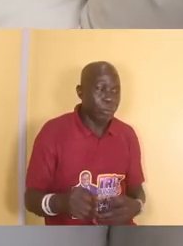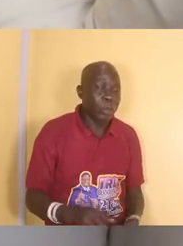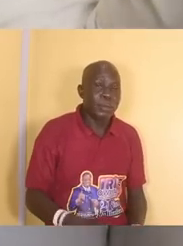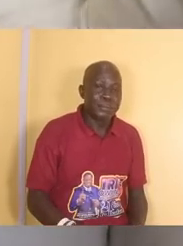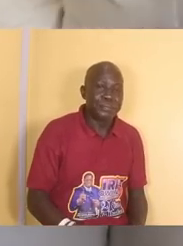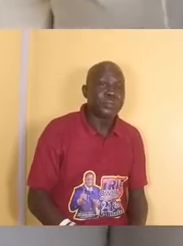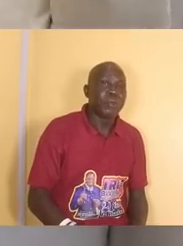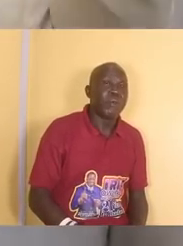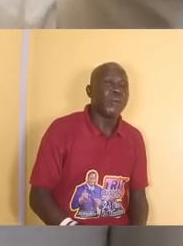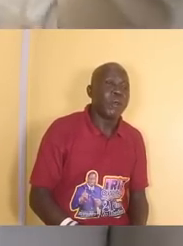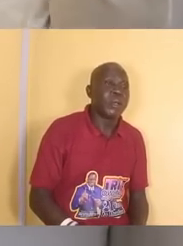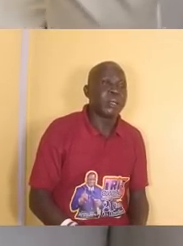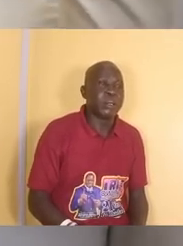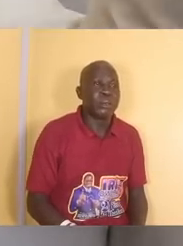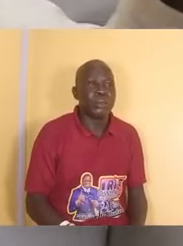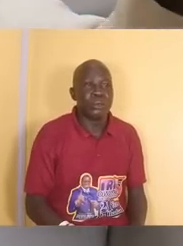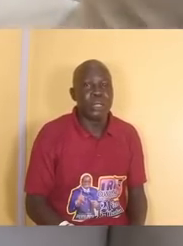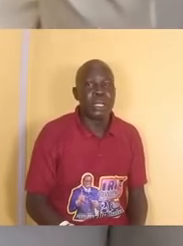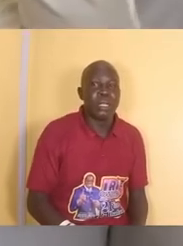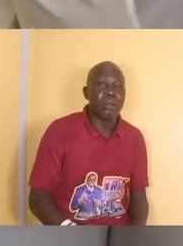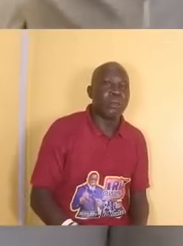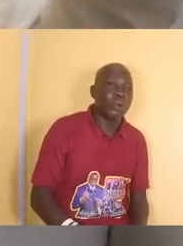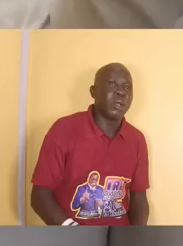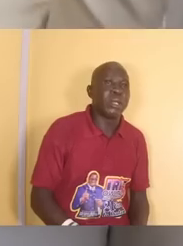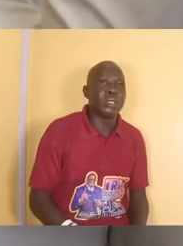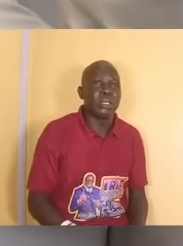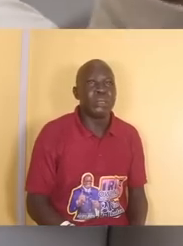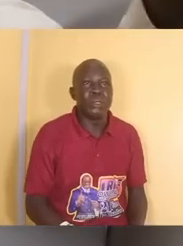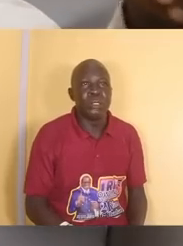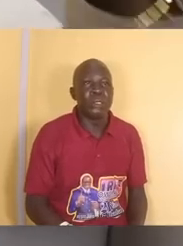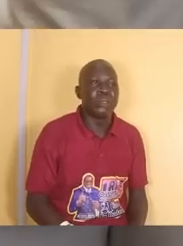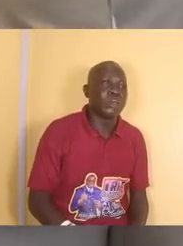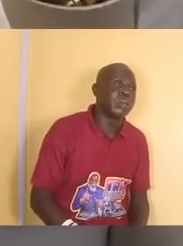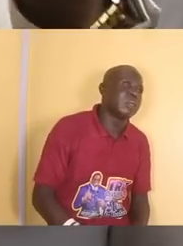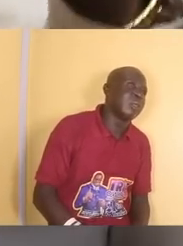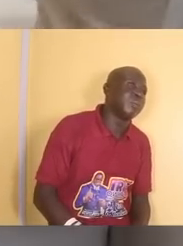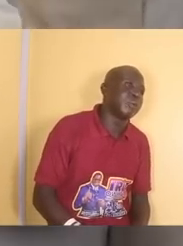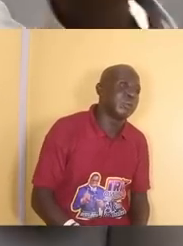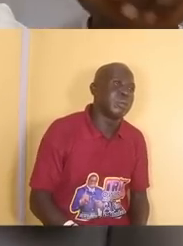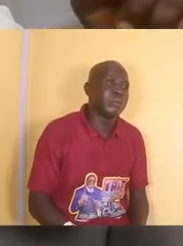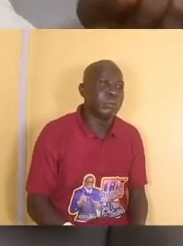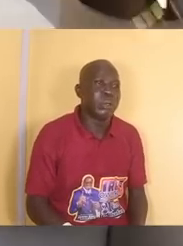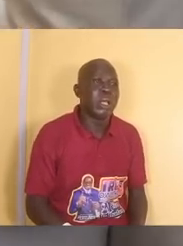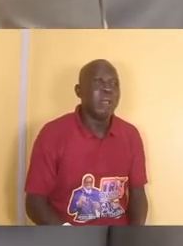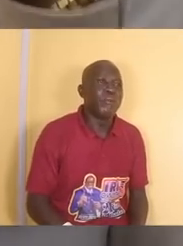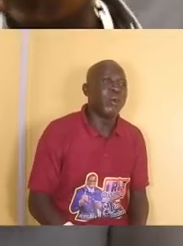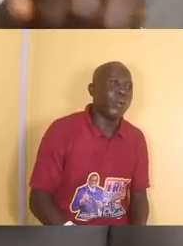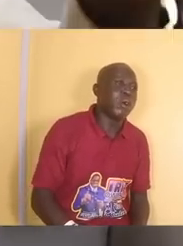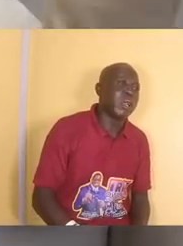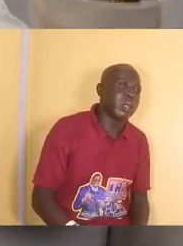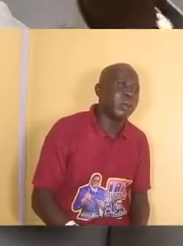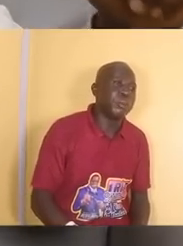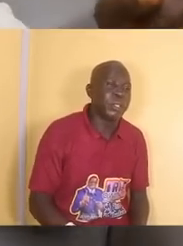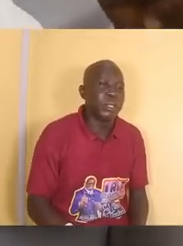rẹ̀ kan mí, fọwọ́ ìyanu rẹ̀, fọwọ́ rẹ̀ kan mí ogun ayé mi sẹ́wọ̀ bàbá.